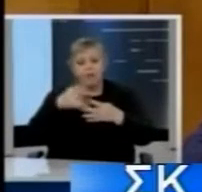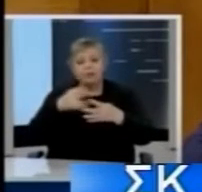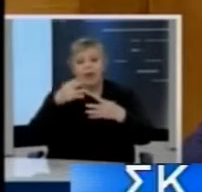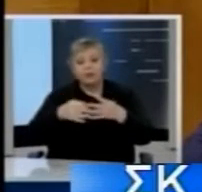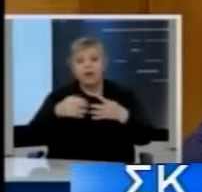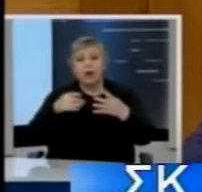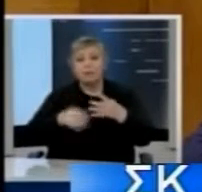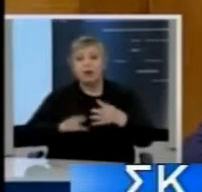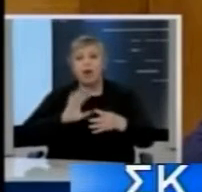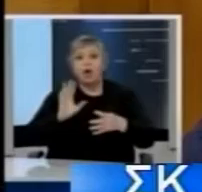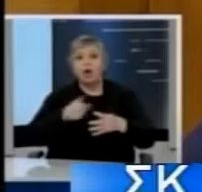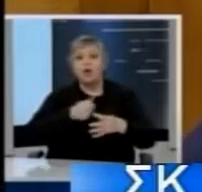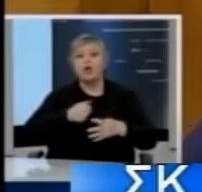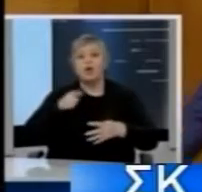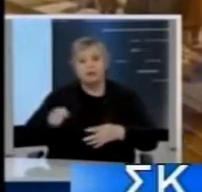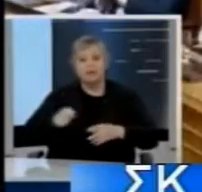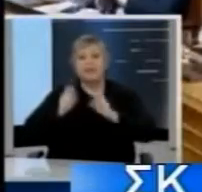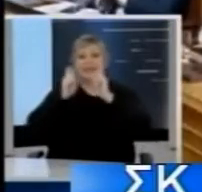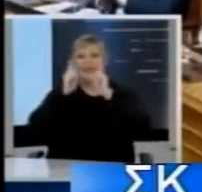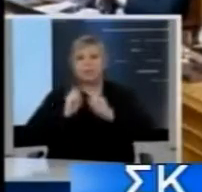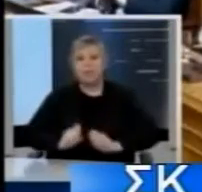ψηφίζετε ναι σε όλα.